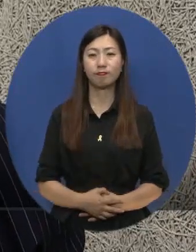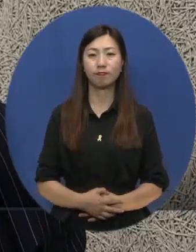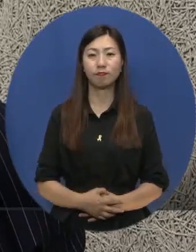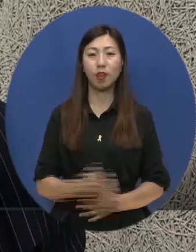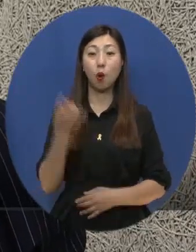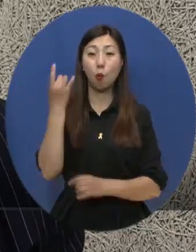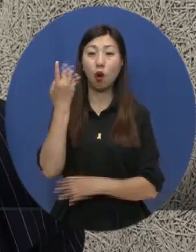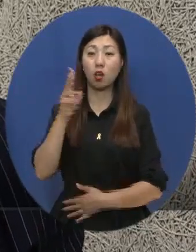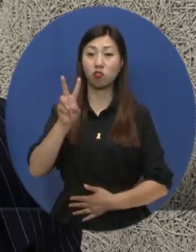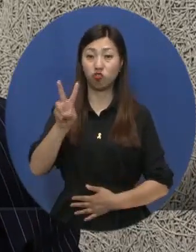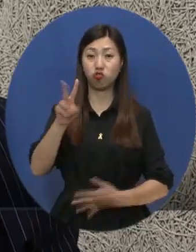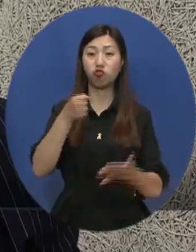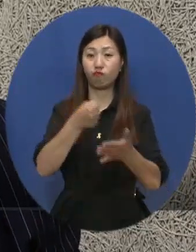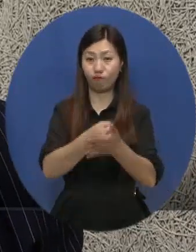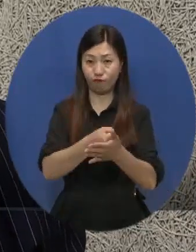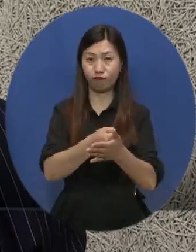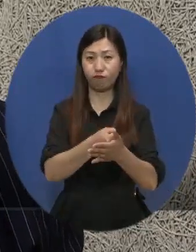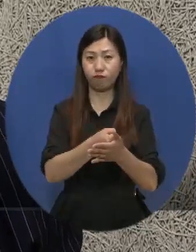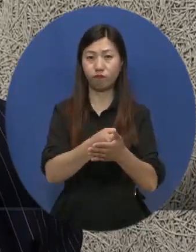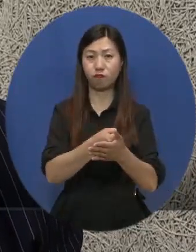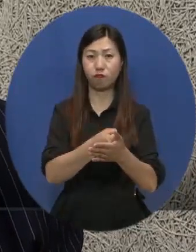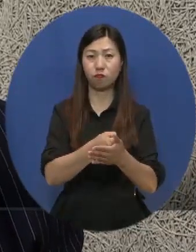원래 두 번으로 정해져 있고